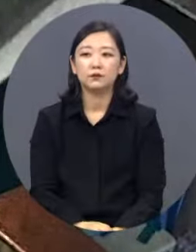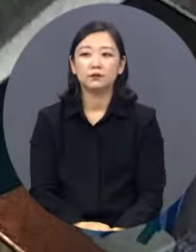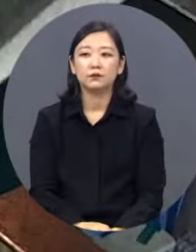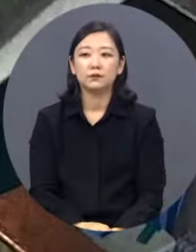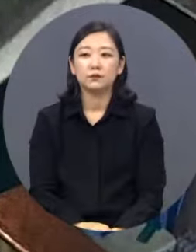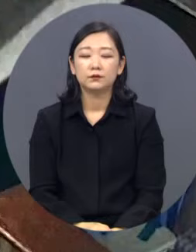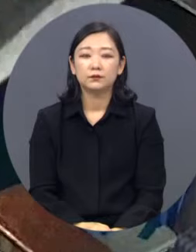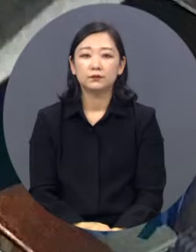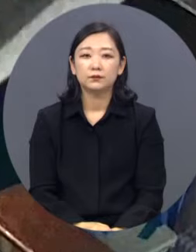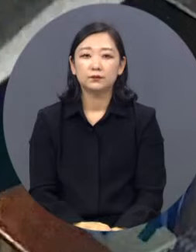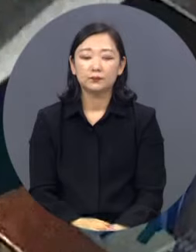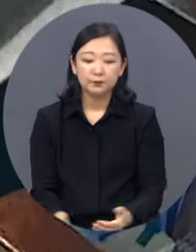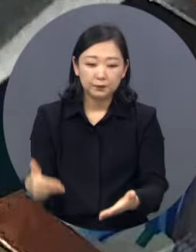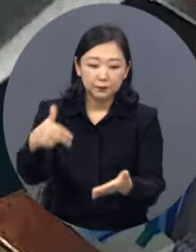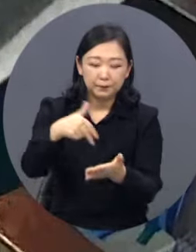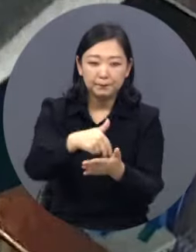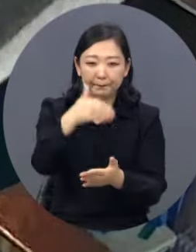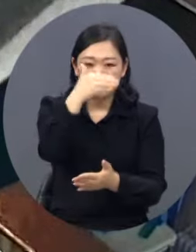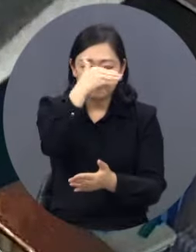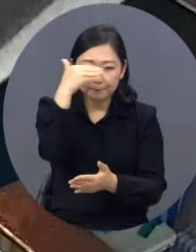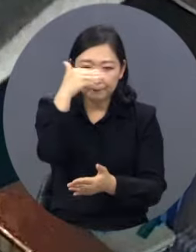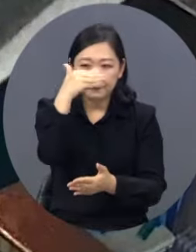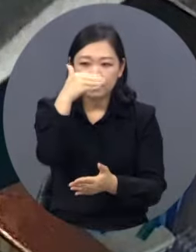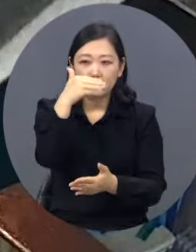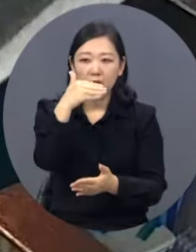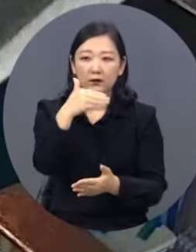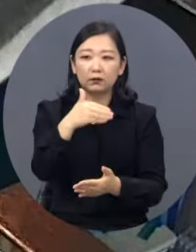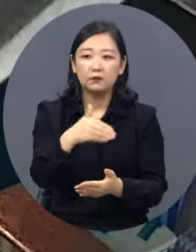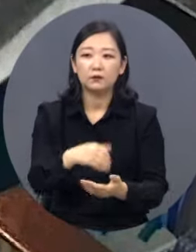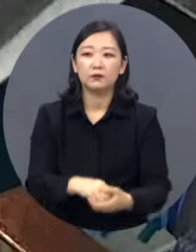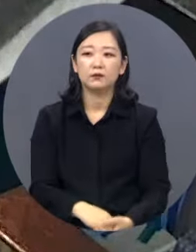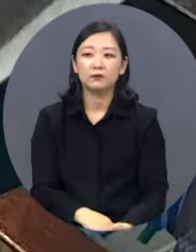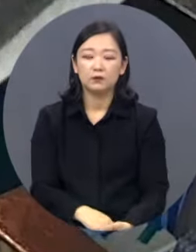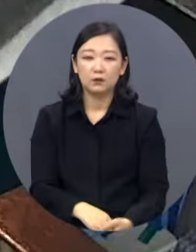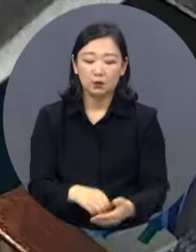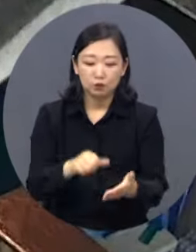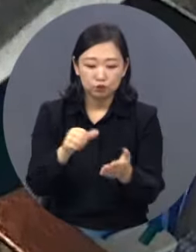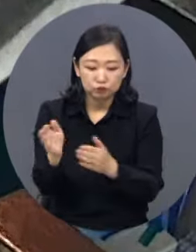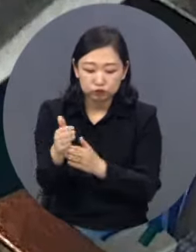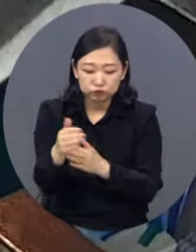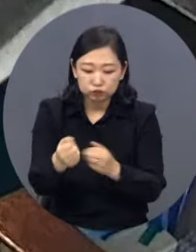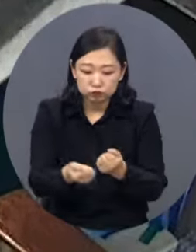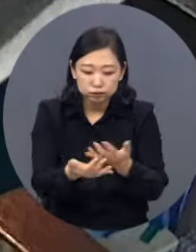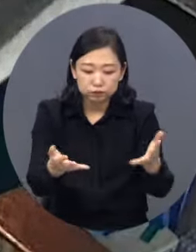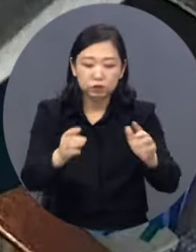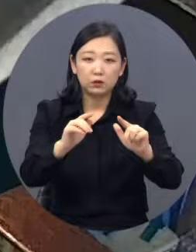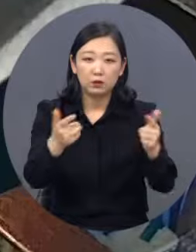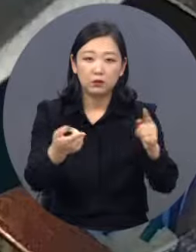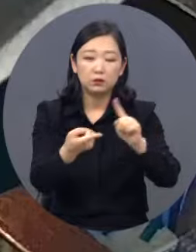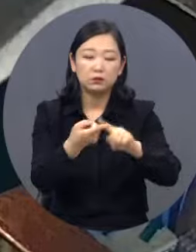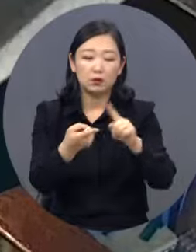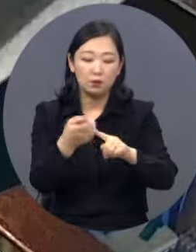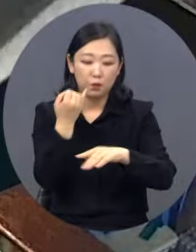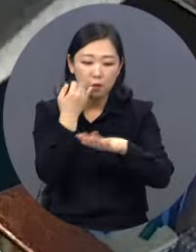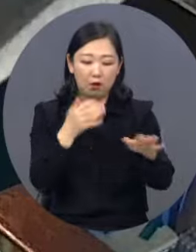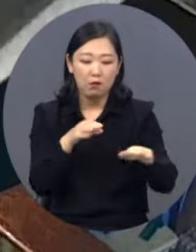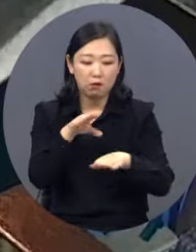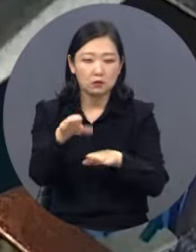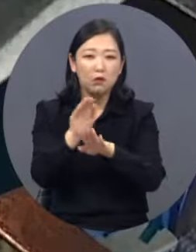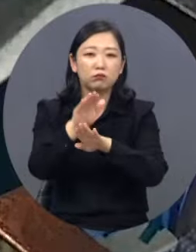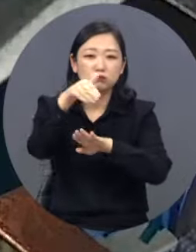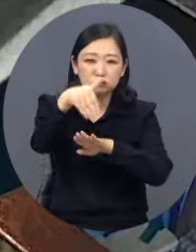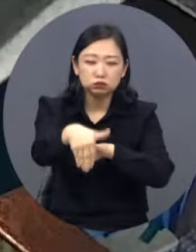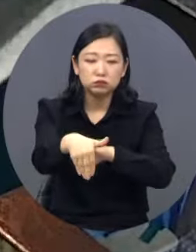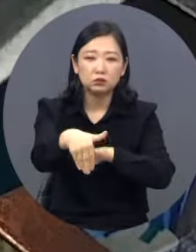길이더라고. 그래 건너다 일어나서 건너다 보니까 거기도 비도 못하고 일어나서 건너다 보니까 차가